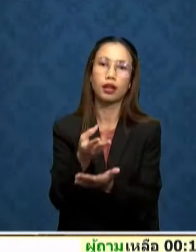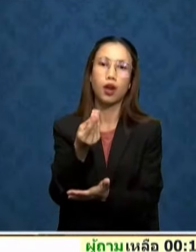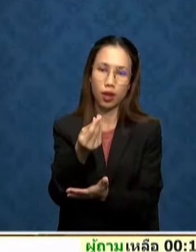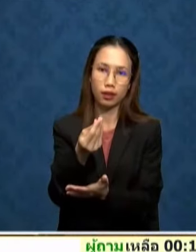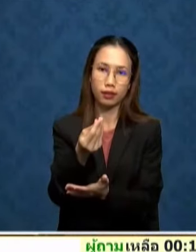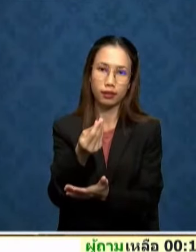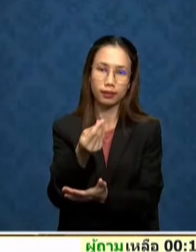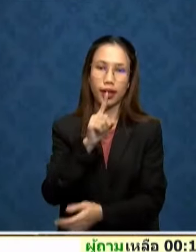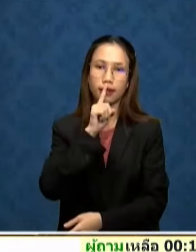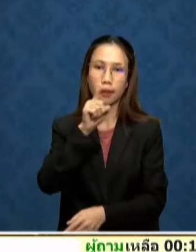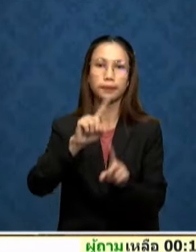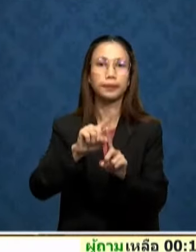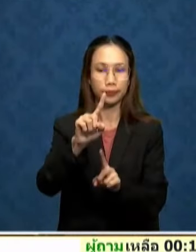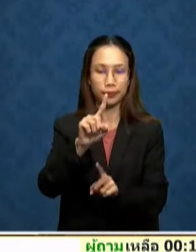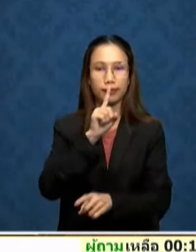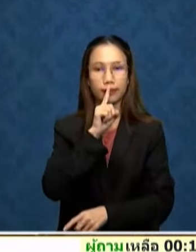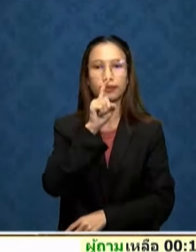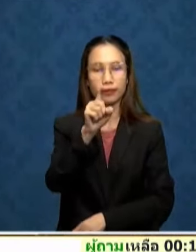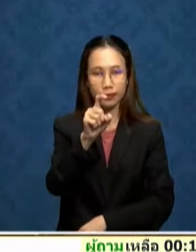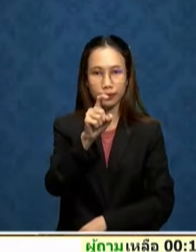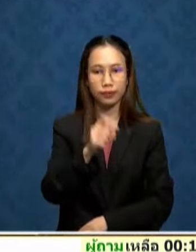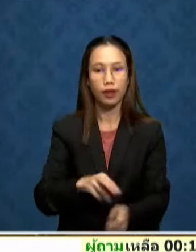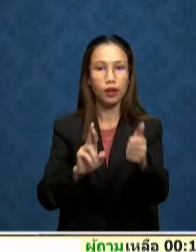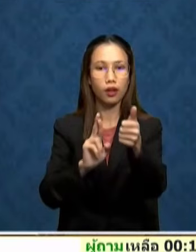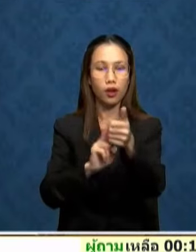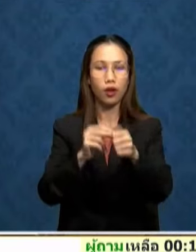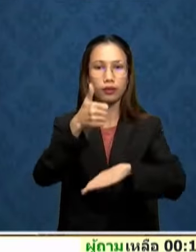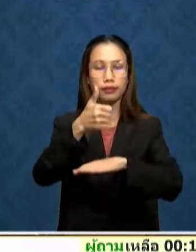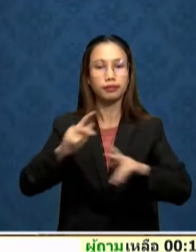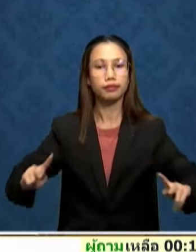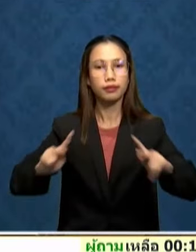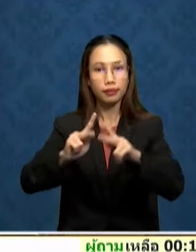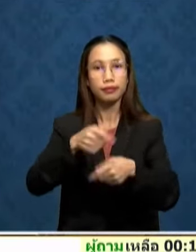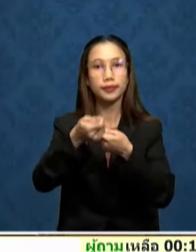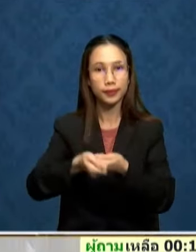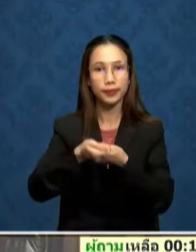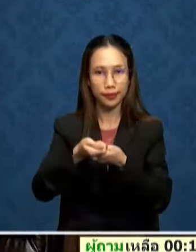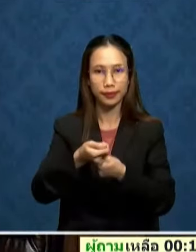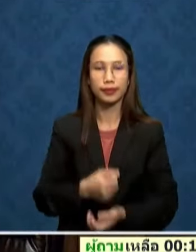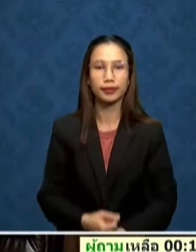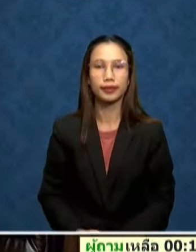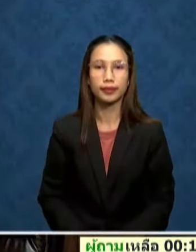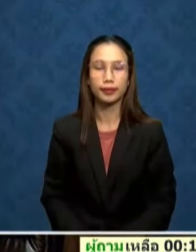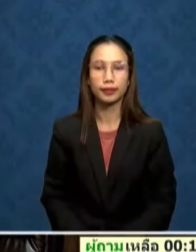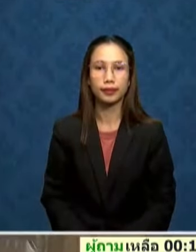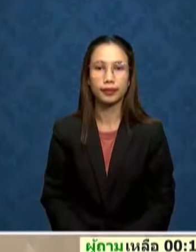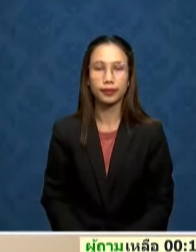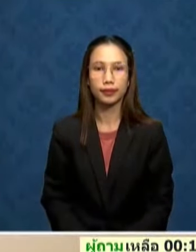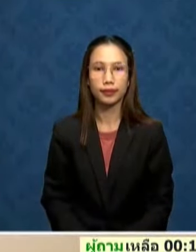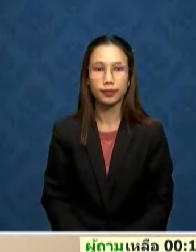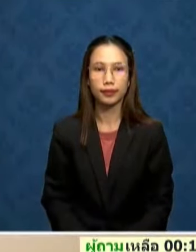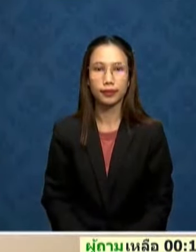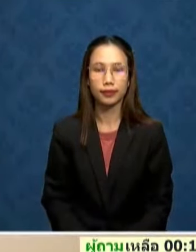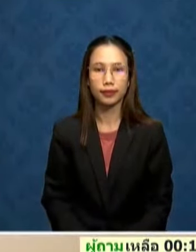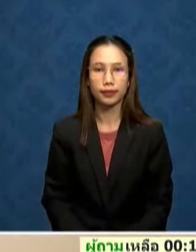นี่คือคำถามแรกที่อยากจะถามไปยังท่านรัฐมนตรีช่วยว่าการกระทรวงเกษตรและสหกรณ์ครับ ครับขอเชิญท่านรัฐมนตรีช่วยว่